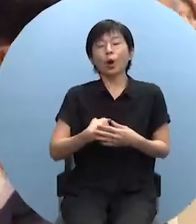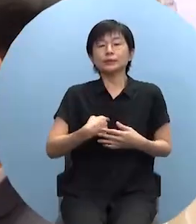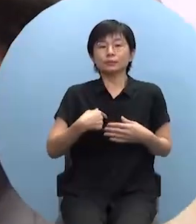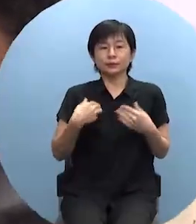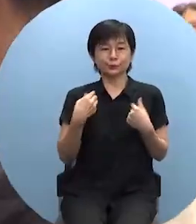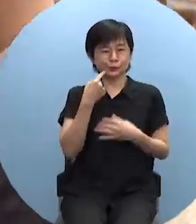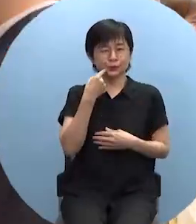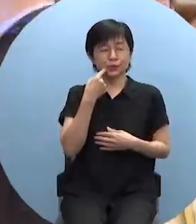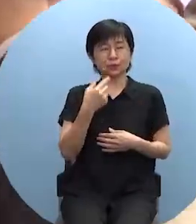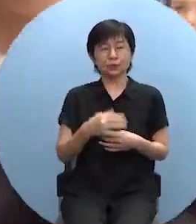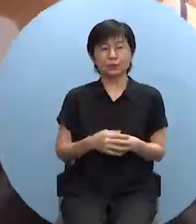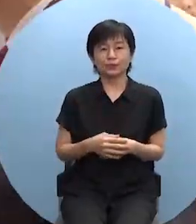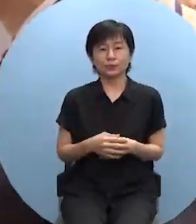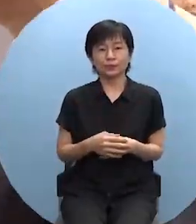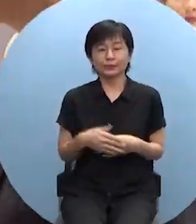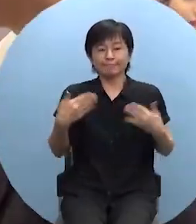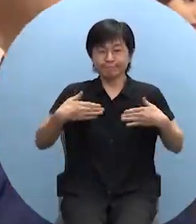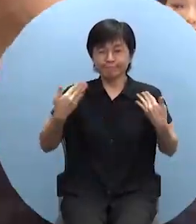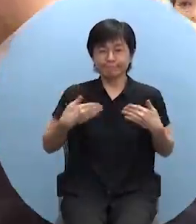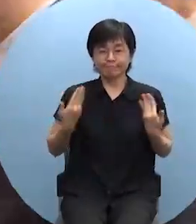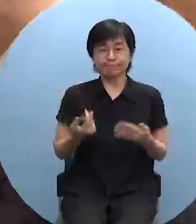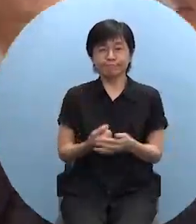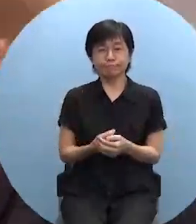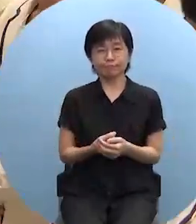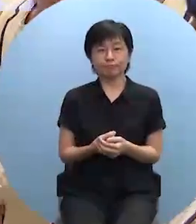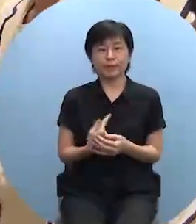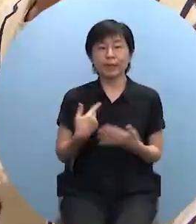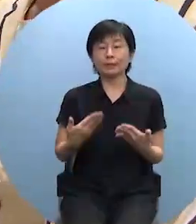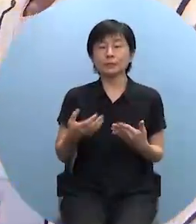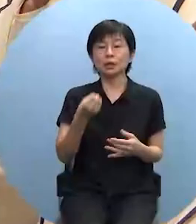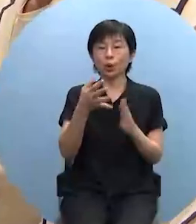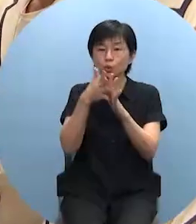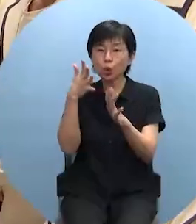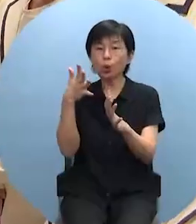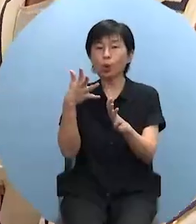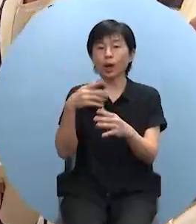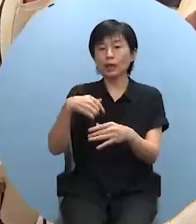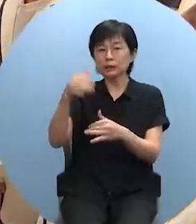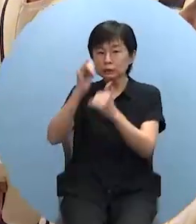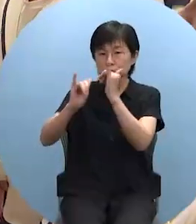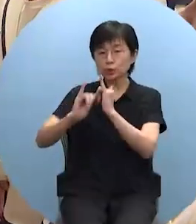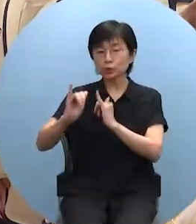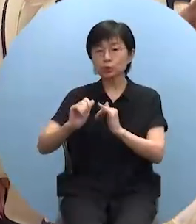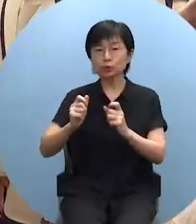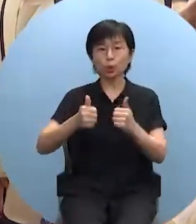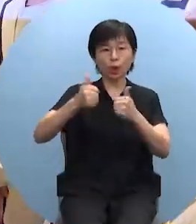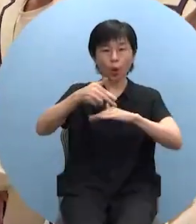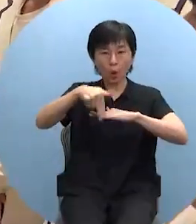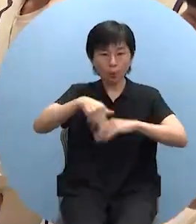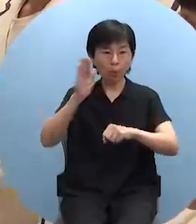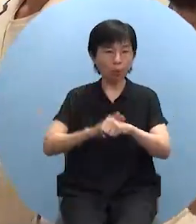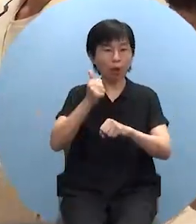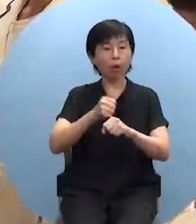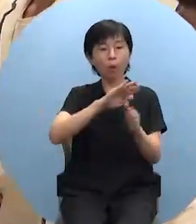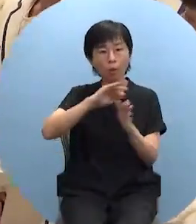動，非常之興奮。今次港隊除了在傳統項目有傑出的表現之外，在其